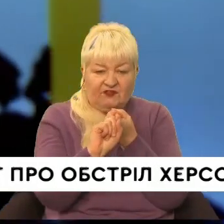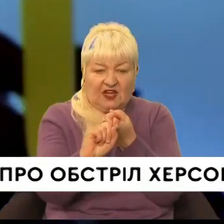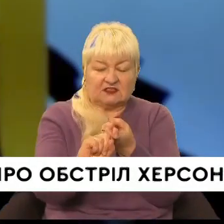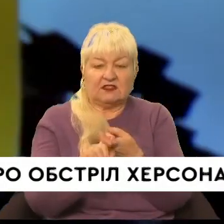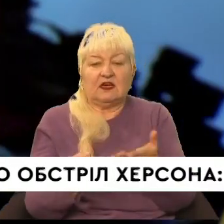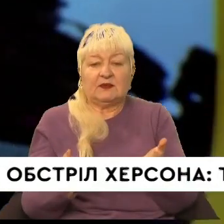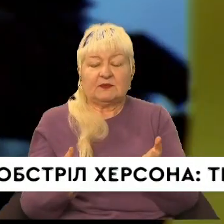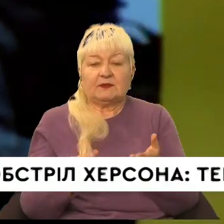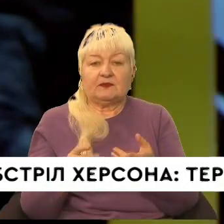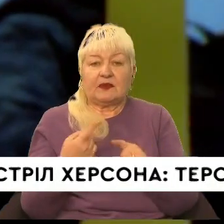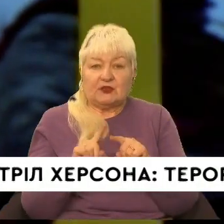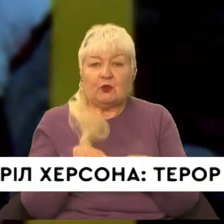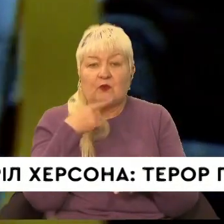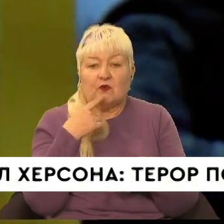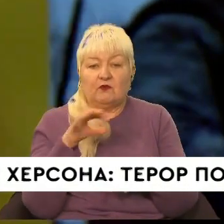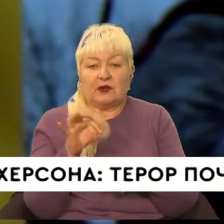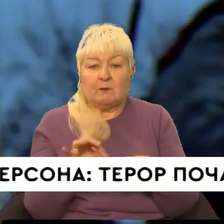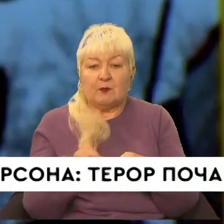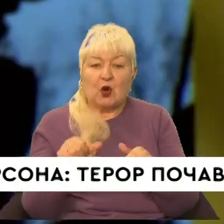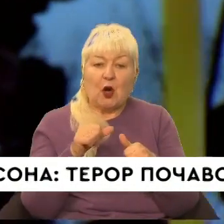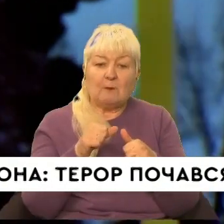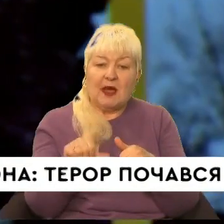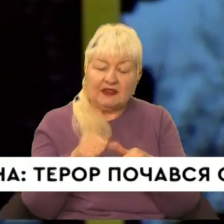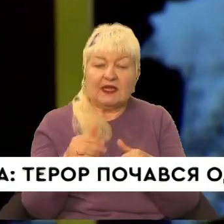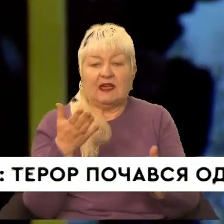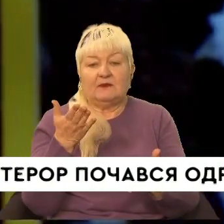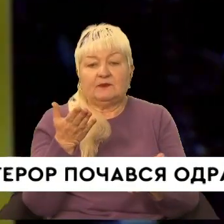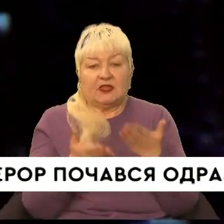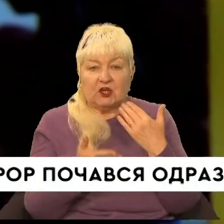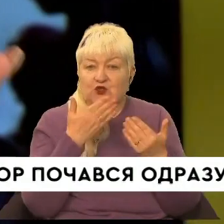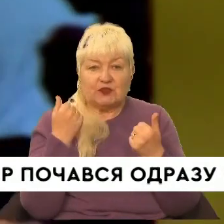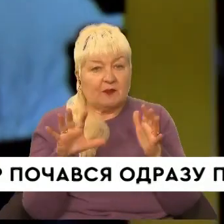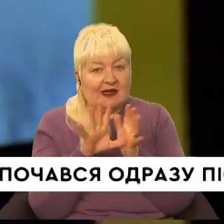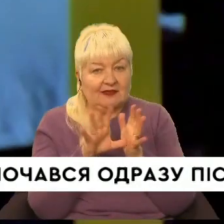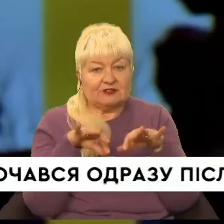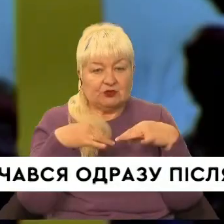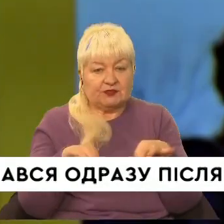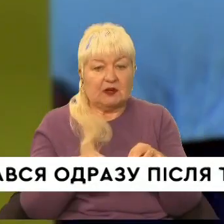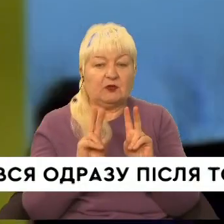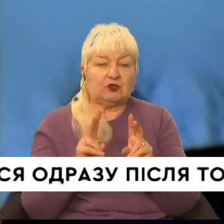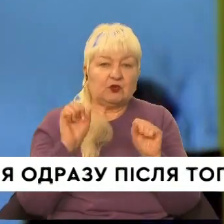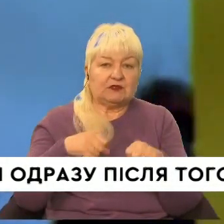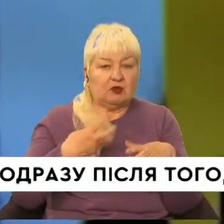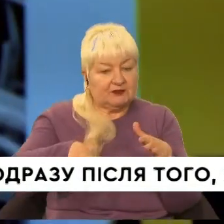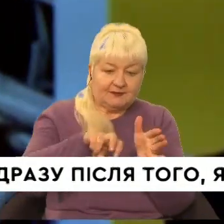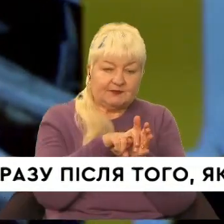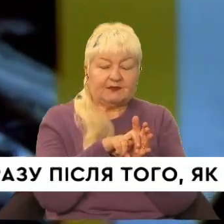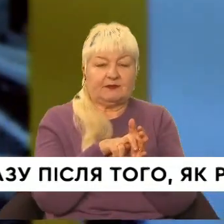Говоримо про пальне. Відповідно, якщо немає електротранспорту, хтось може пересідати на